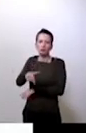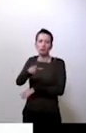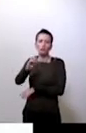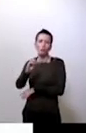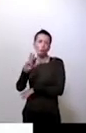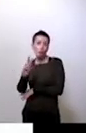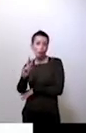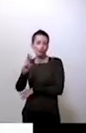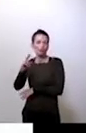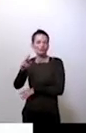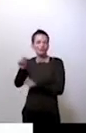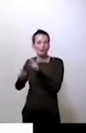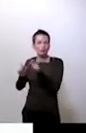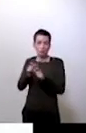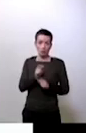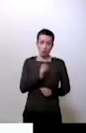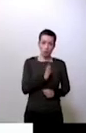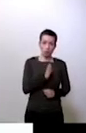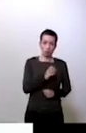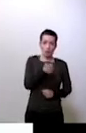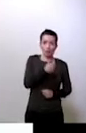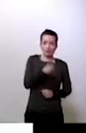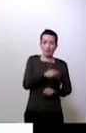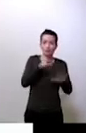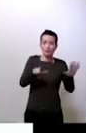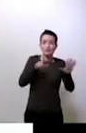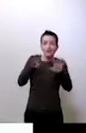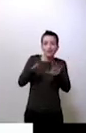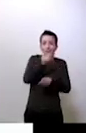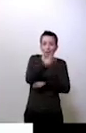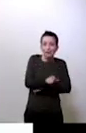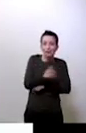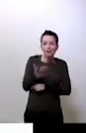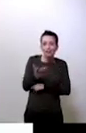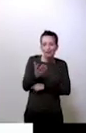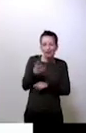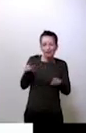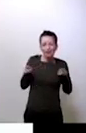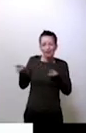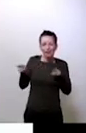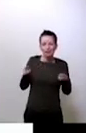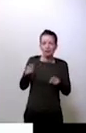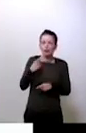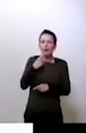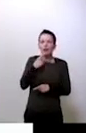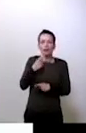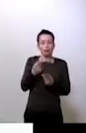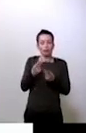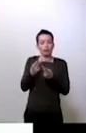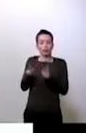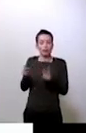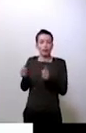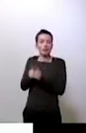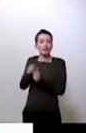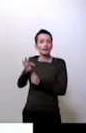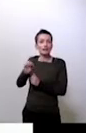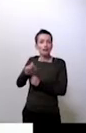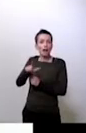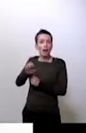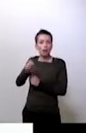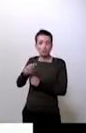tandis qu'à Bordeaux, on est à 1,79 personnes. Donc on est la seule commune avec Talence sur la métropole à connaître ces chiffres-là.